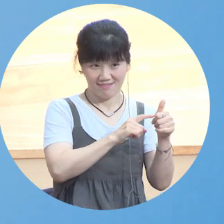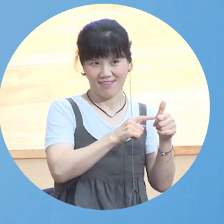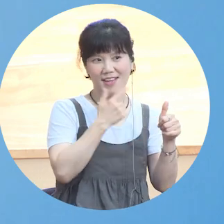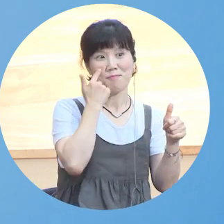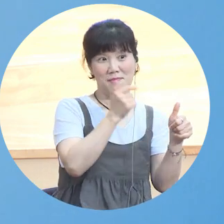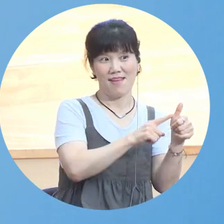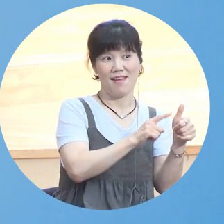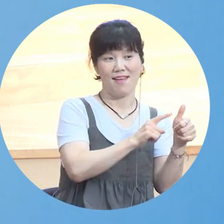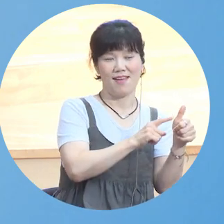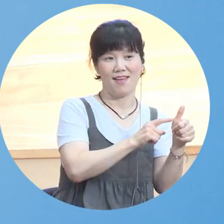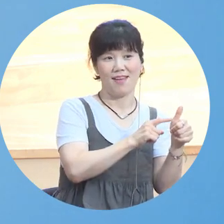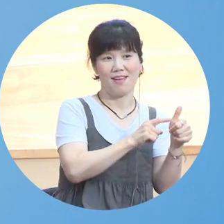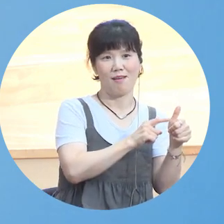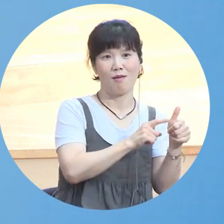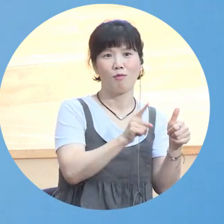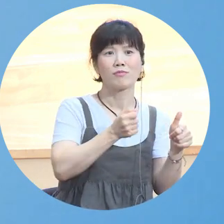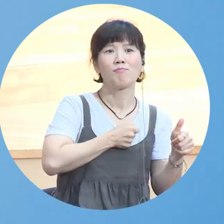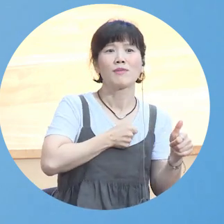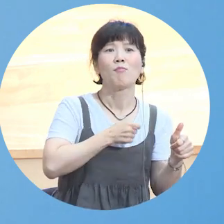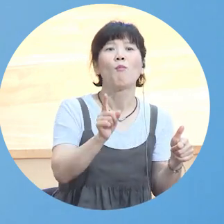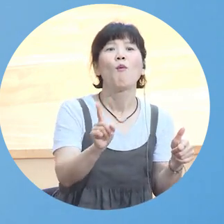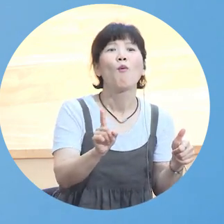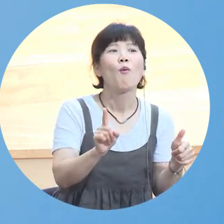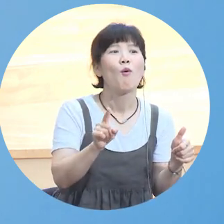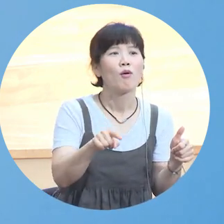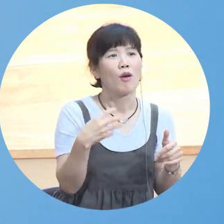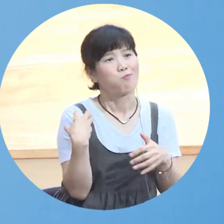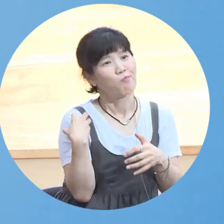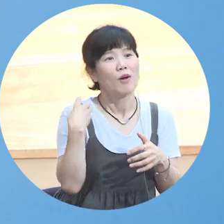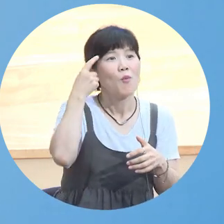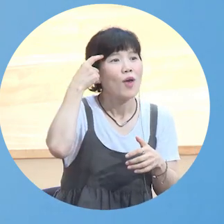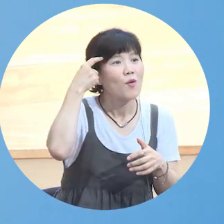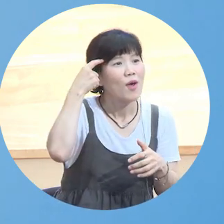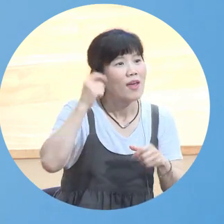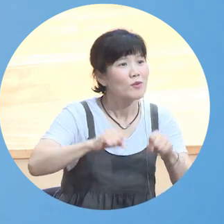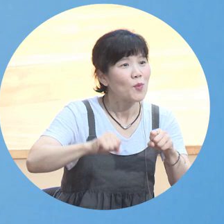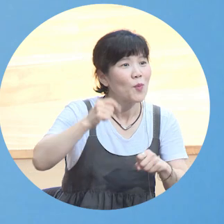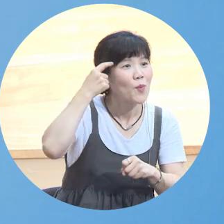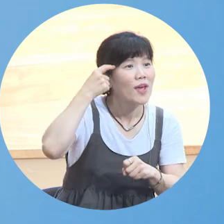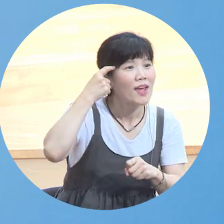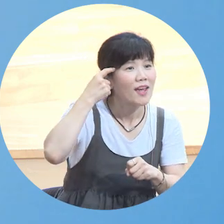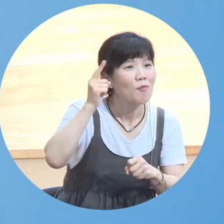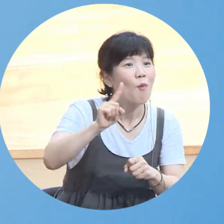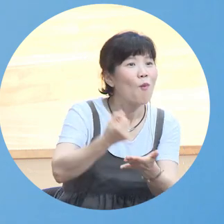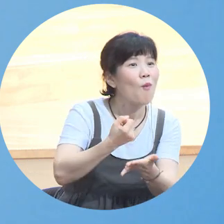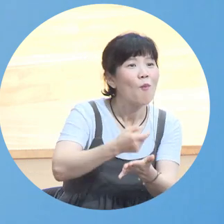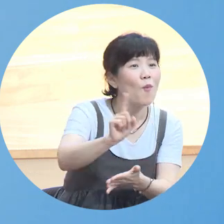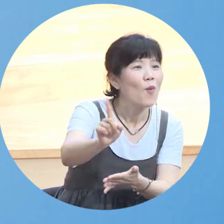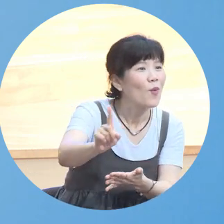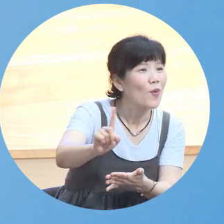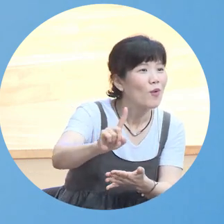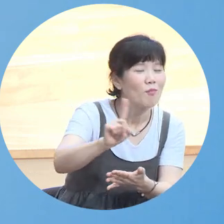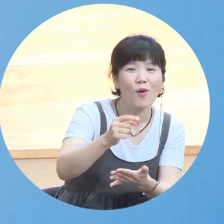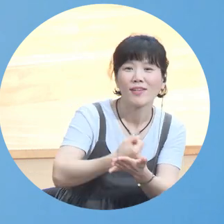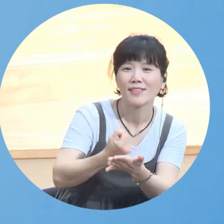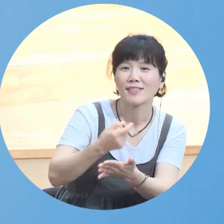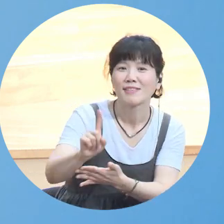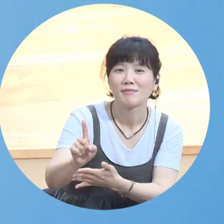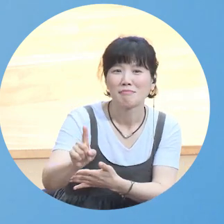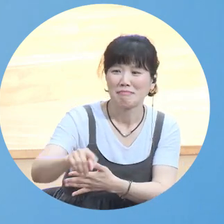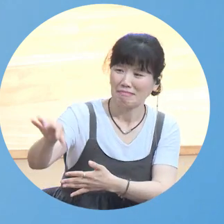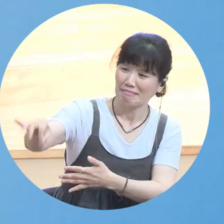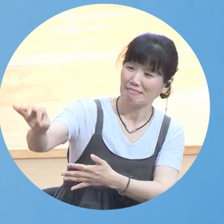뭐가 다 덮어 가지고 이런 위험부담을 하나요 뭐가 아쉬워서 뭐가 아쉬워 가져 그 * 걸 은 나 살 청년